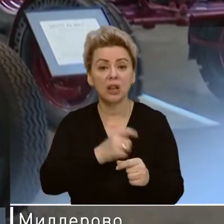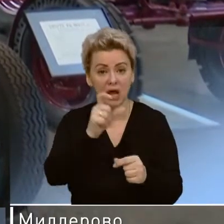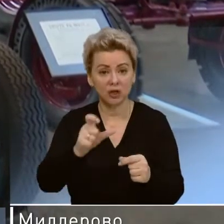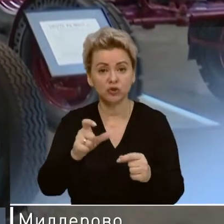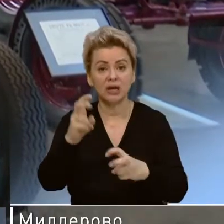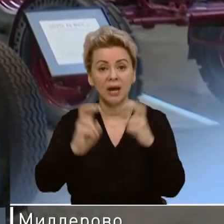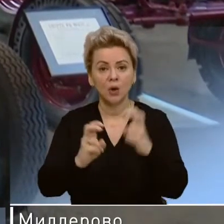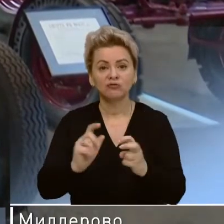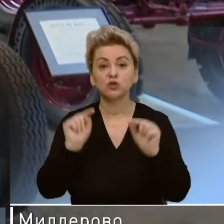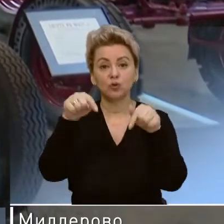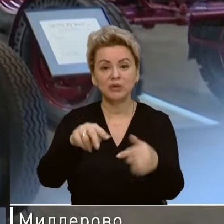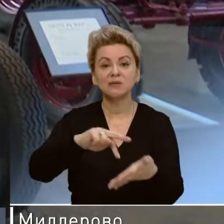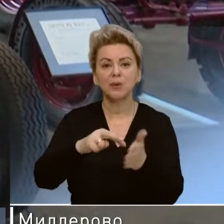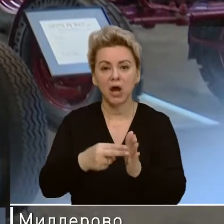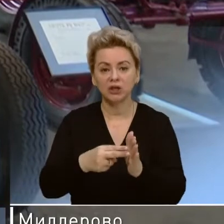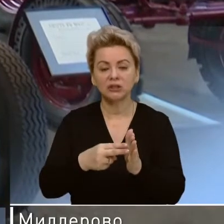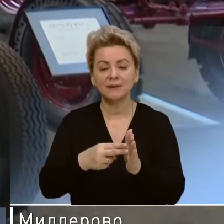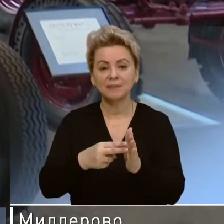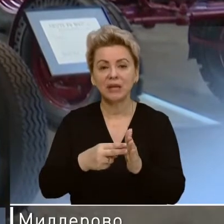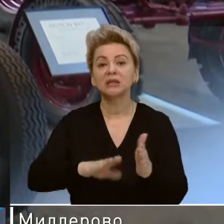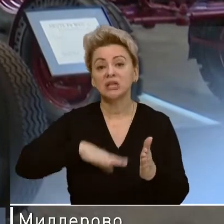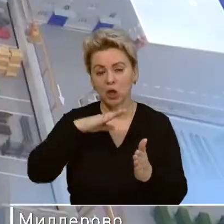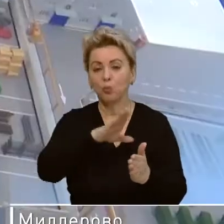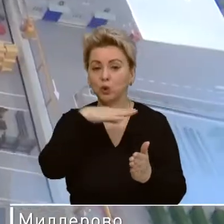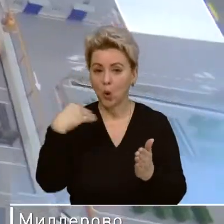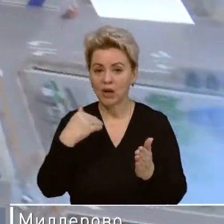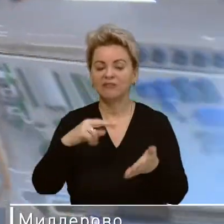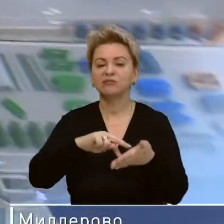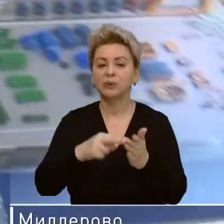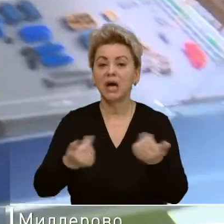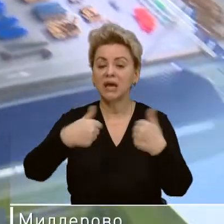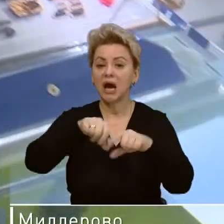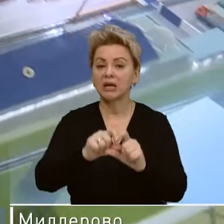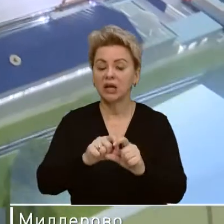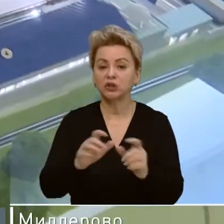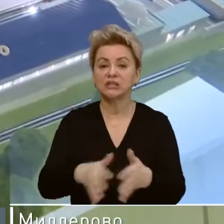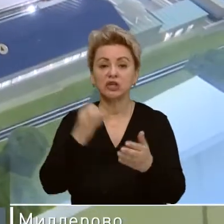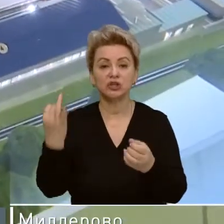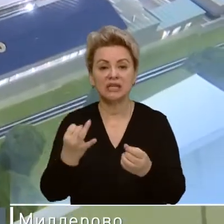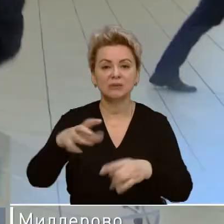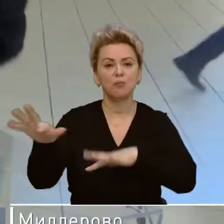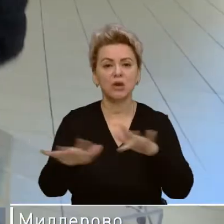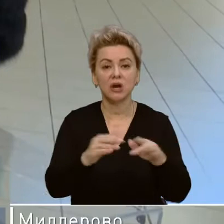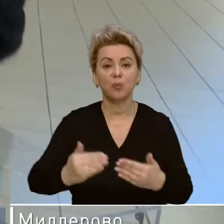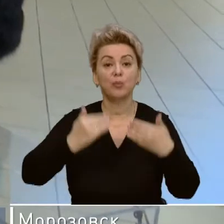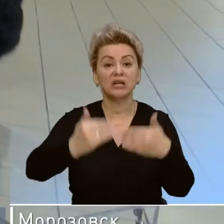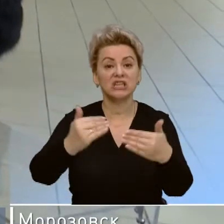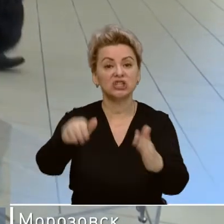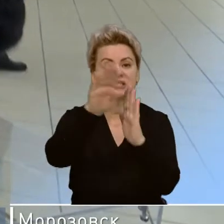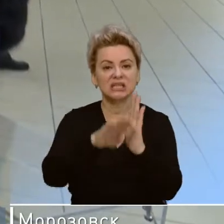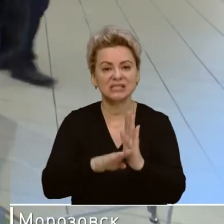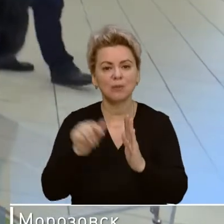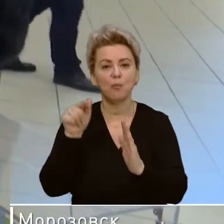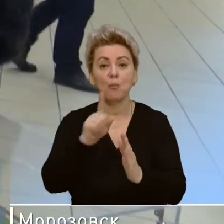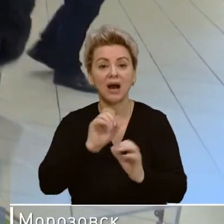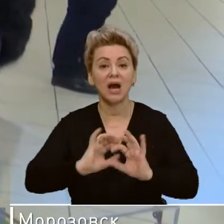действительно вступить в проект достаточно много. В планах организовать беспрецедентные мероприятия по продвижению системы. О